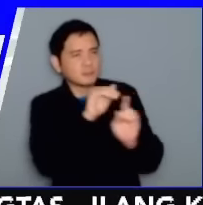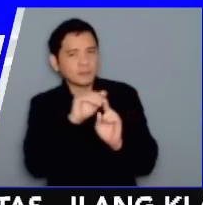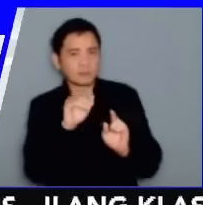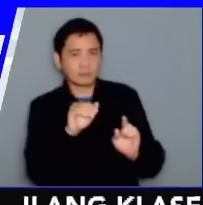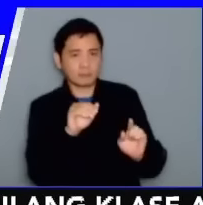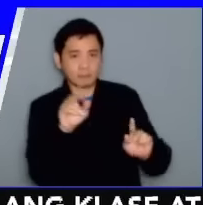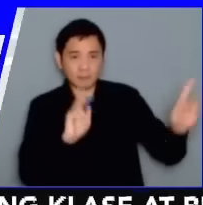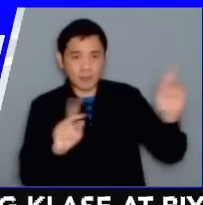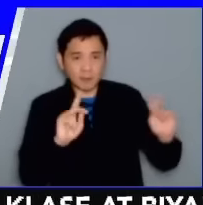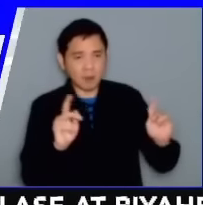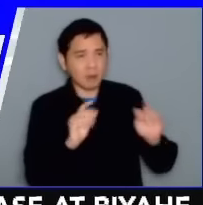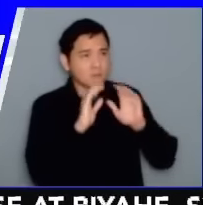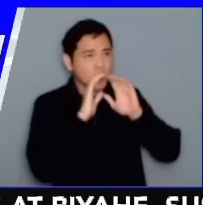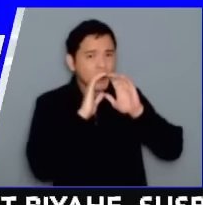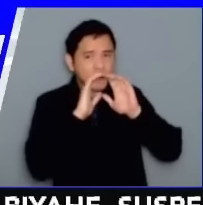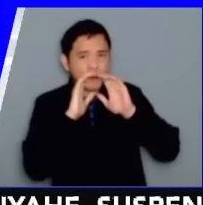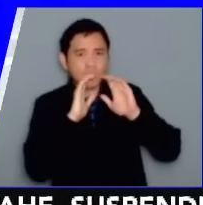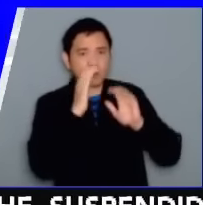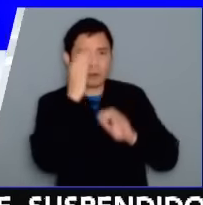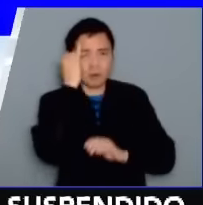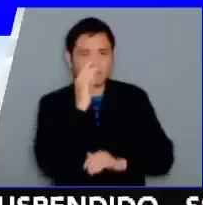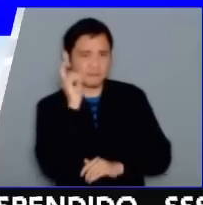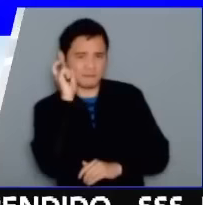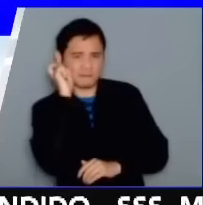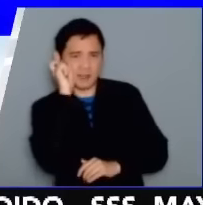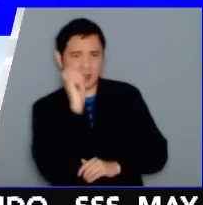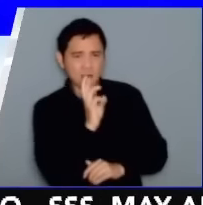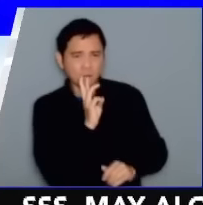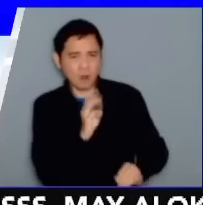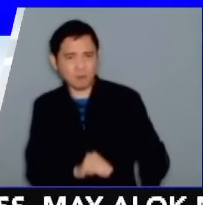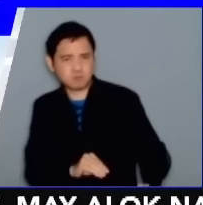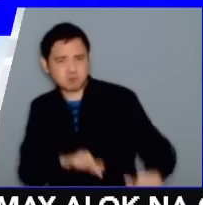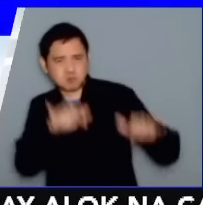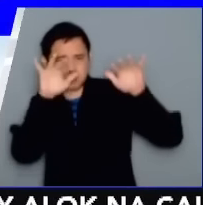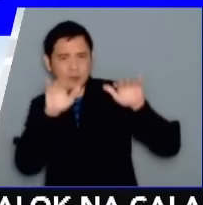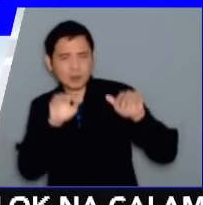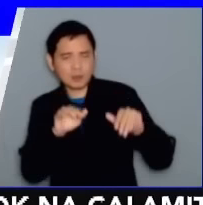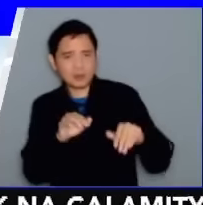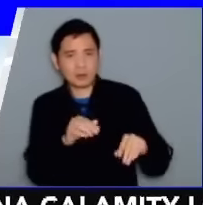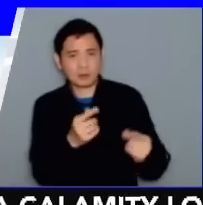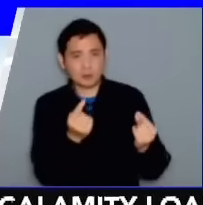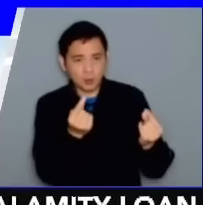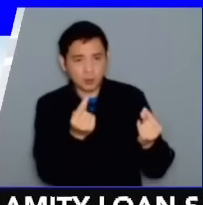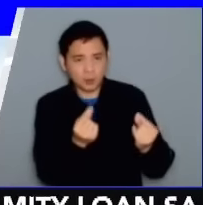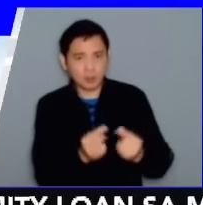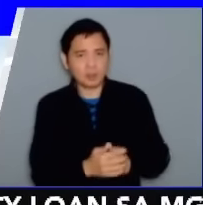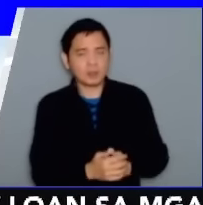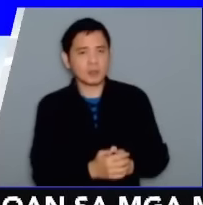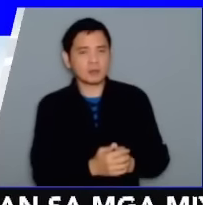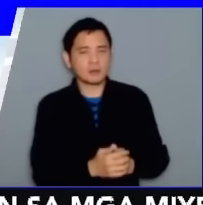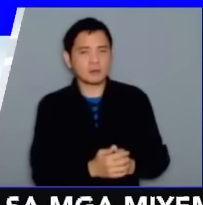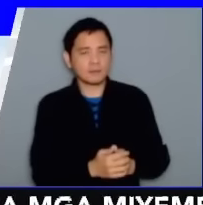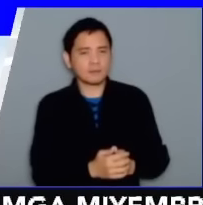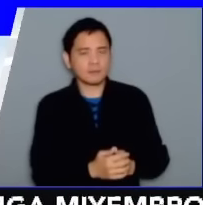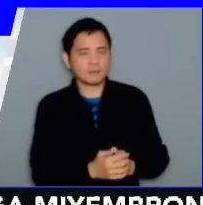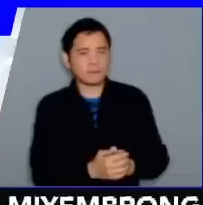yung iba Kinuha na namin sa loob ng bahay nila na halos ah ang lumalabas na lang ma'am